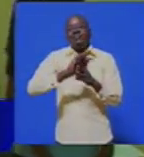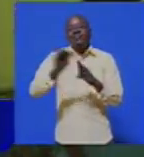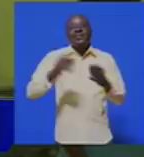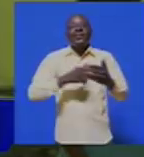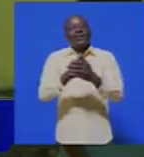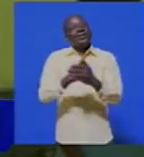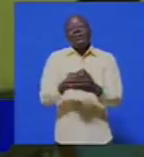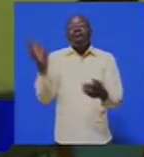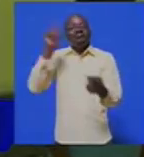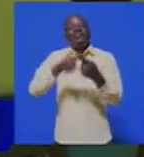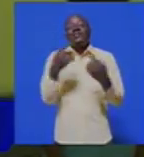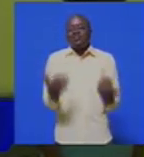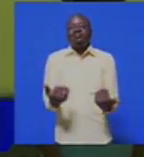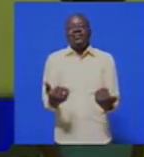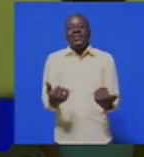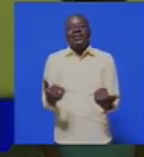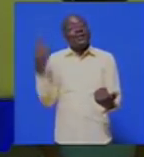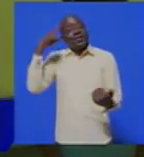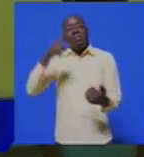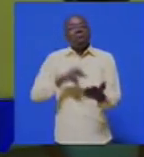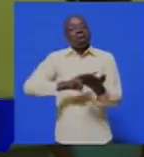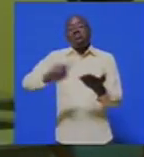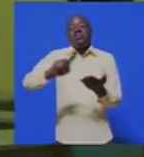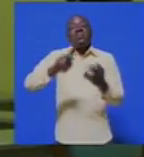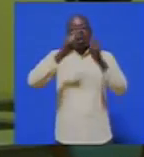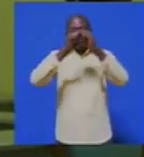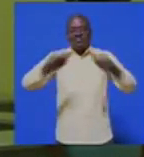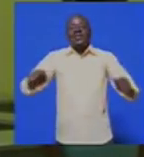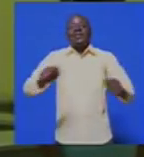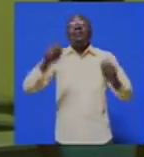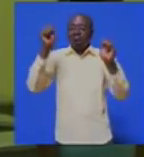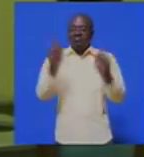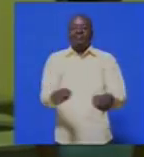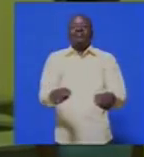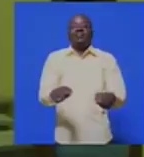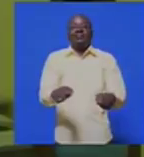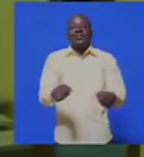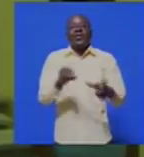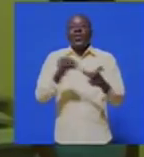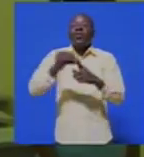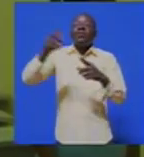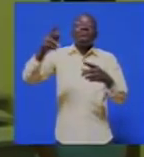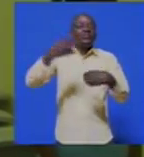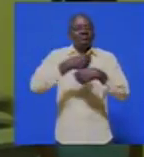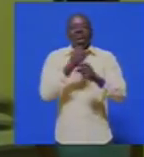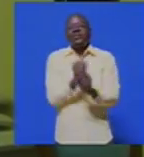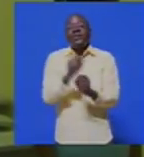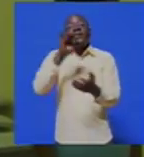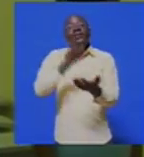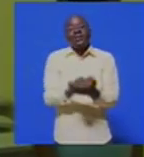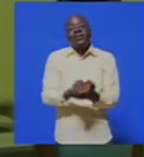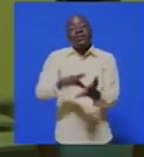jusque-là. Avoir mon propre atelier, si possible, pour appliquer, bon, fabriquer ce qu'on a eu à prendre